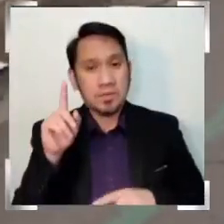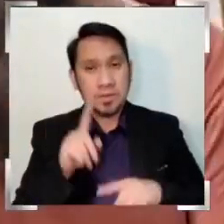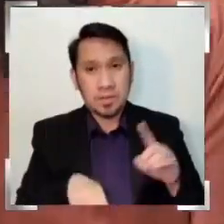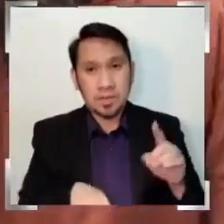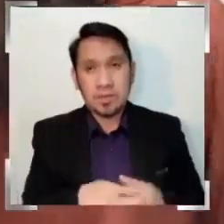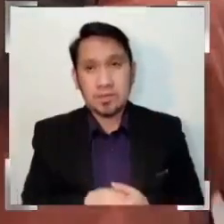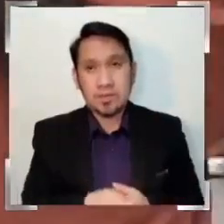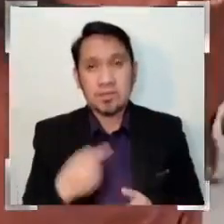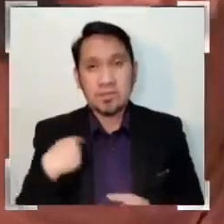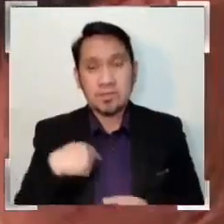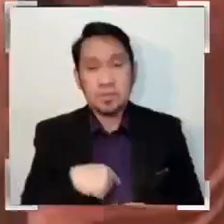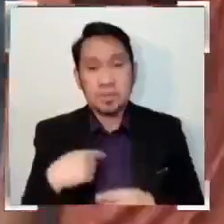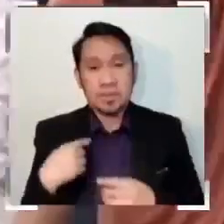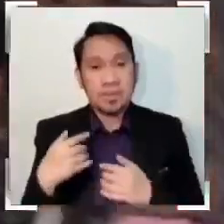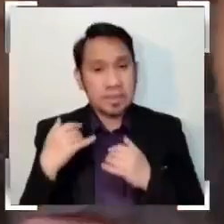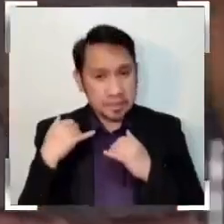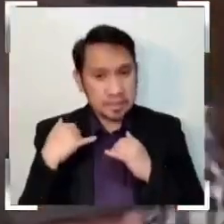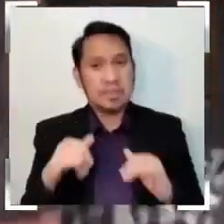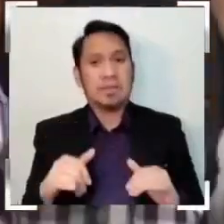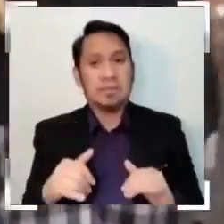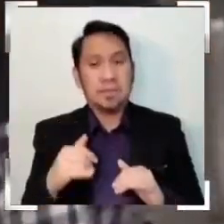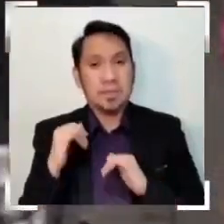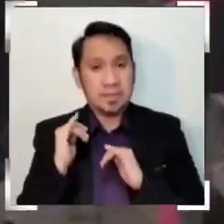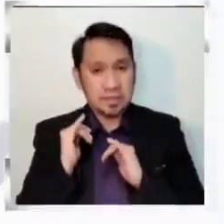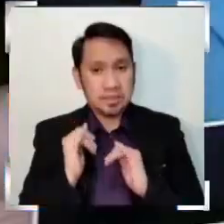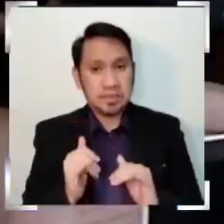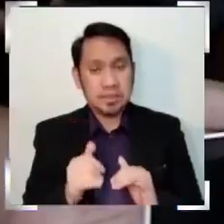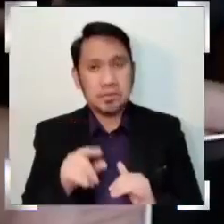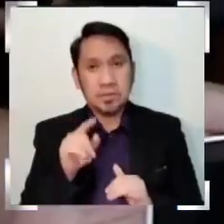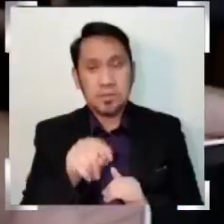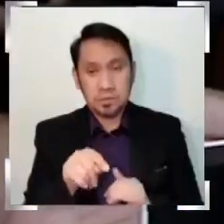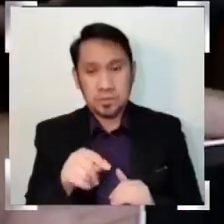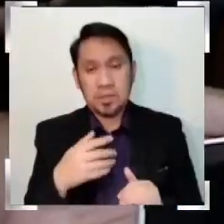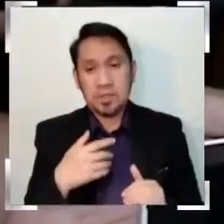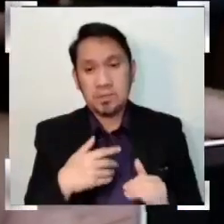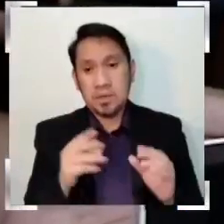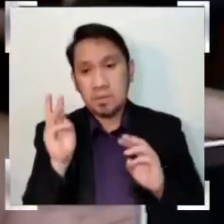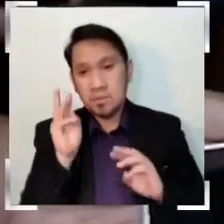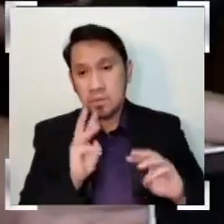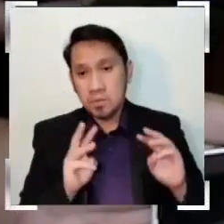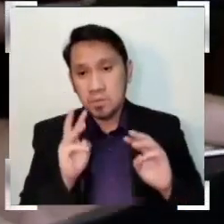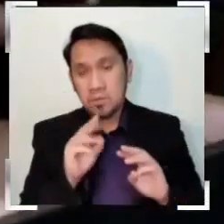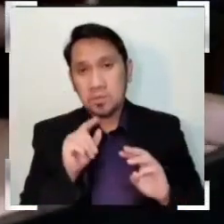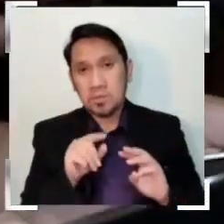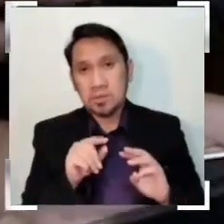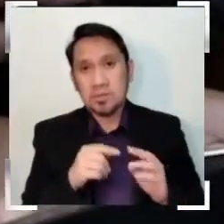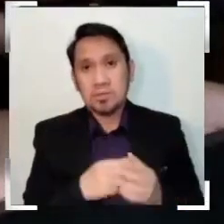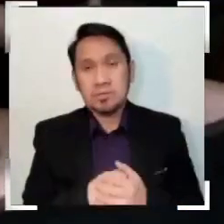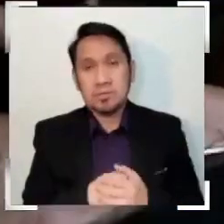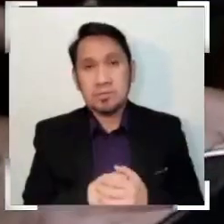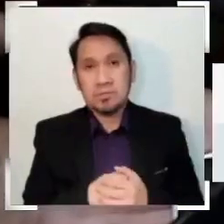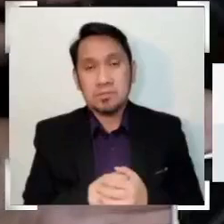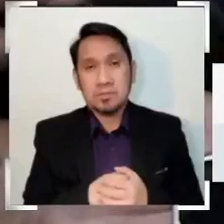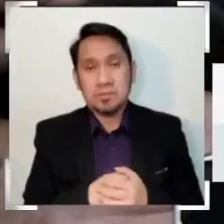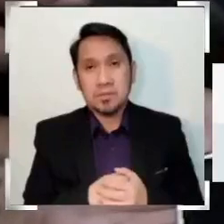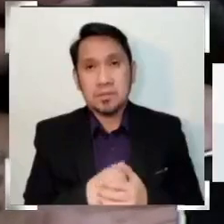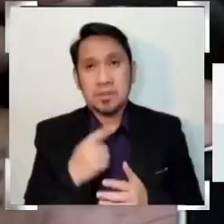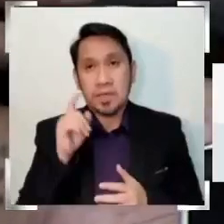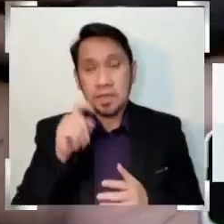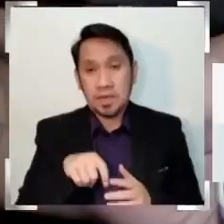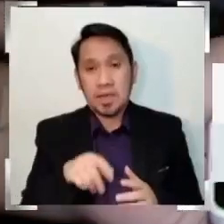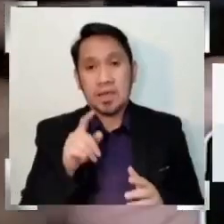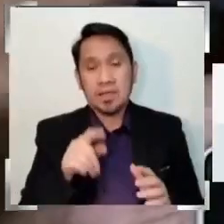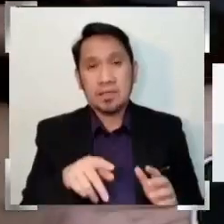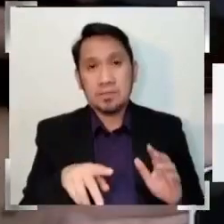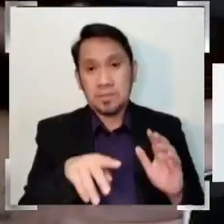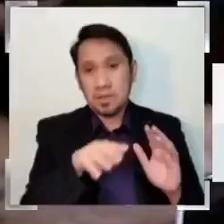po yan, ay nananatili yung ating pangamba. Hindi naman siguro. Pero kasi kailangan mo magkaroon ng guidelines, eh, di ba? Di